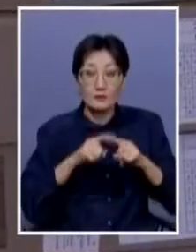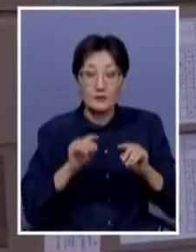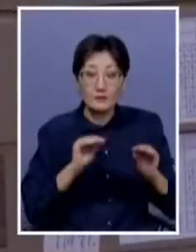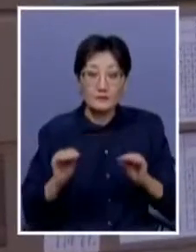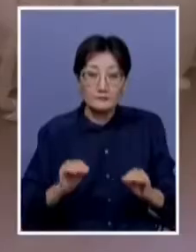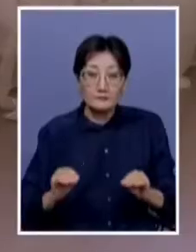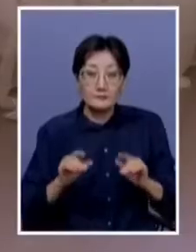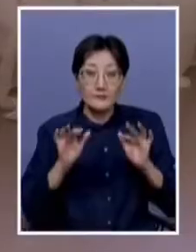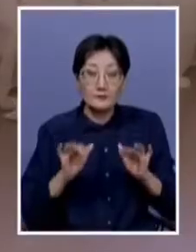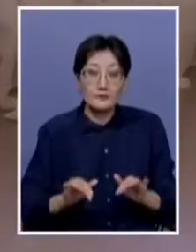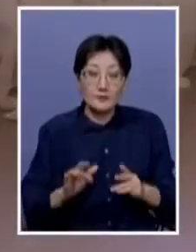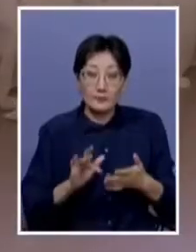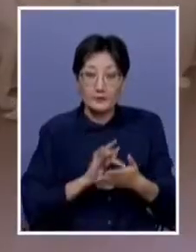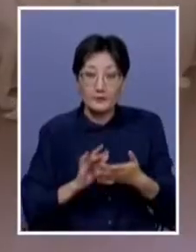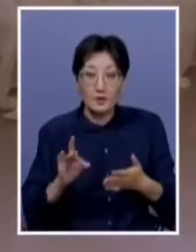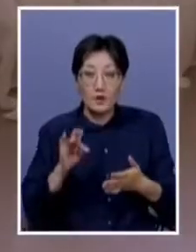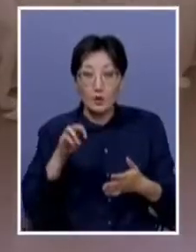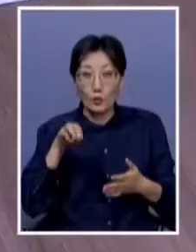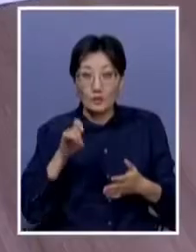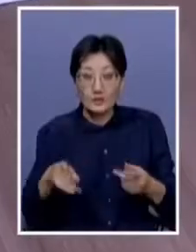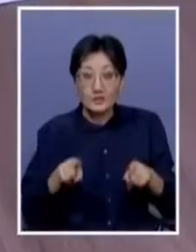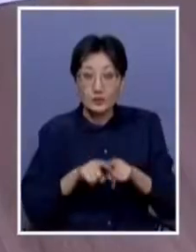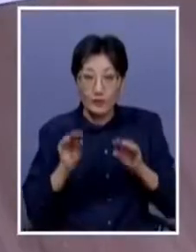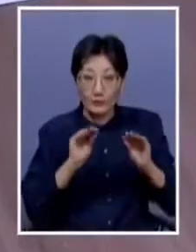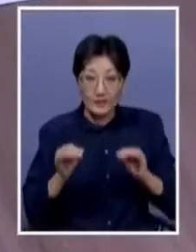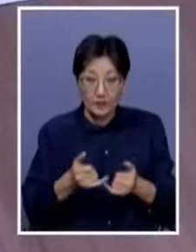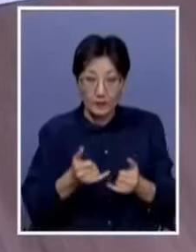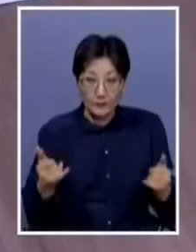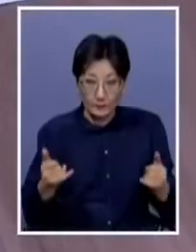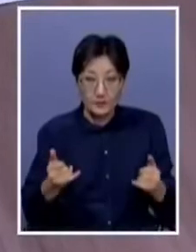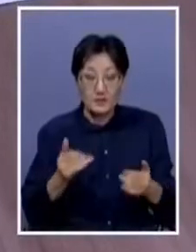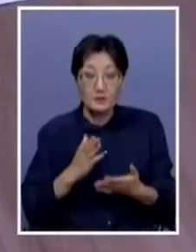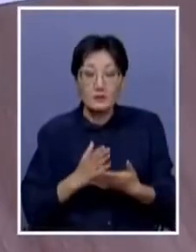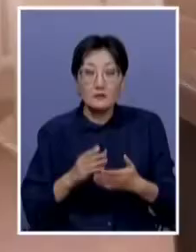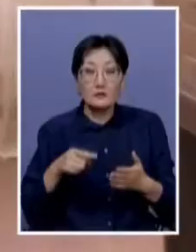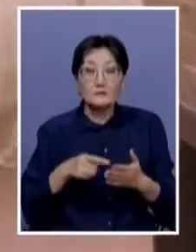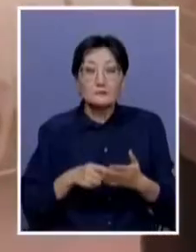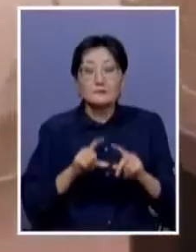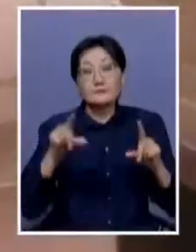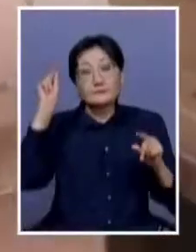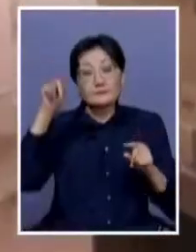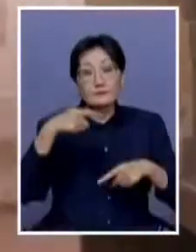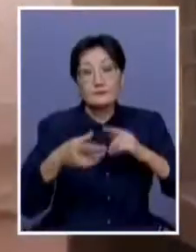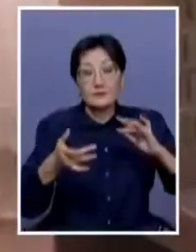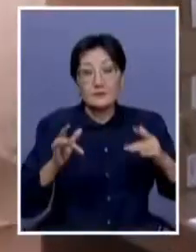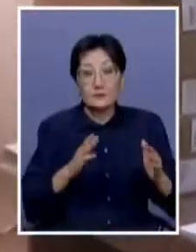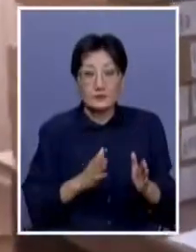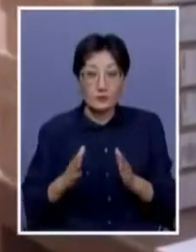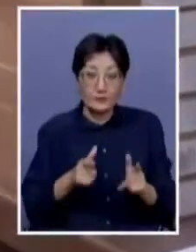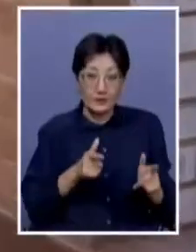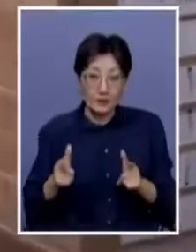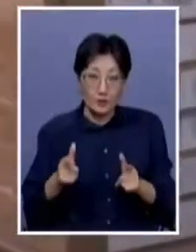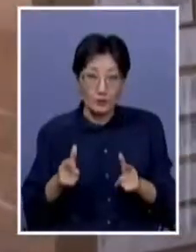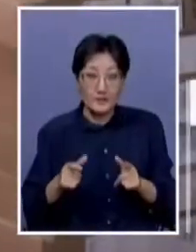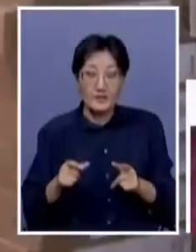жабдықтармен, яғни компьютер, планшет, роутер сияқты құрылғылармен қамтуды қолға алған. Қаладағы мектептер қашықтан оқыту жүйесіне дайындығын